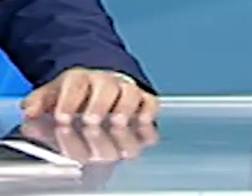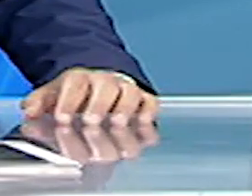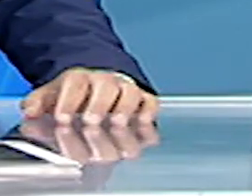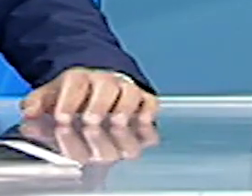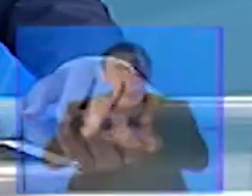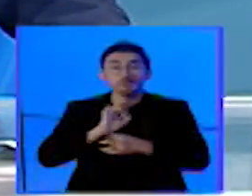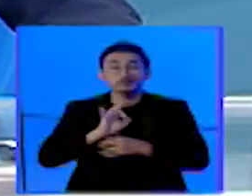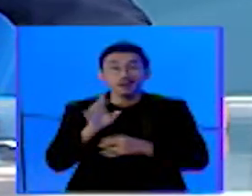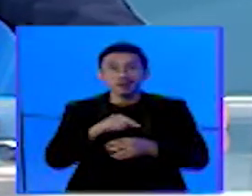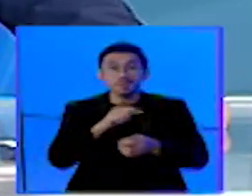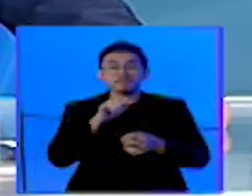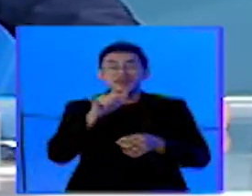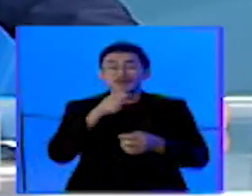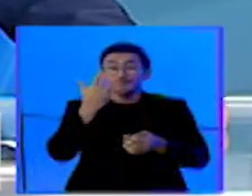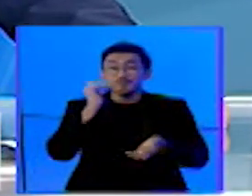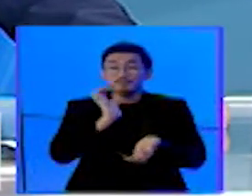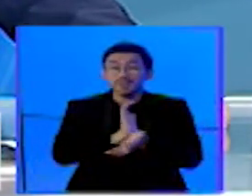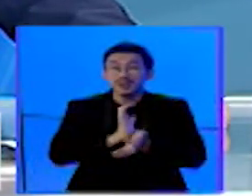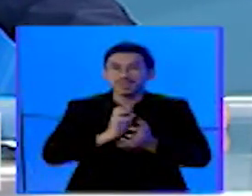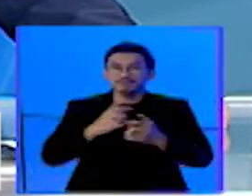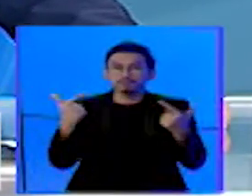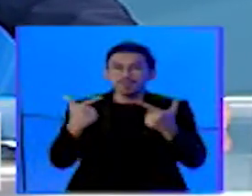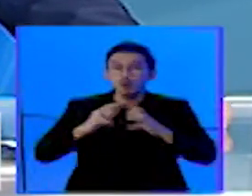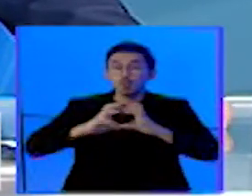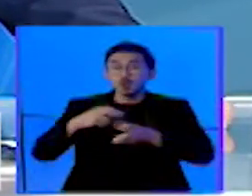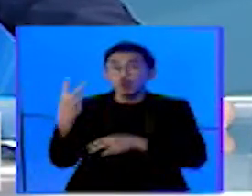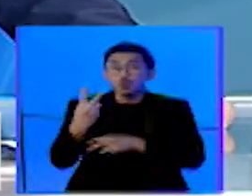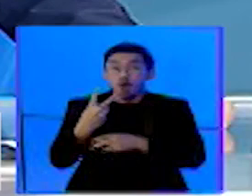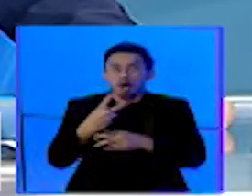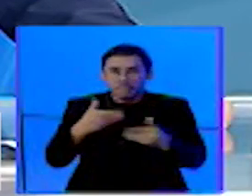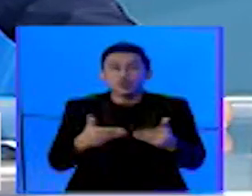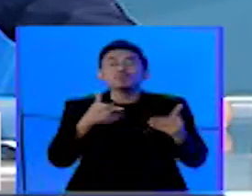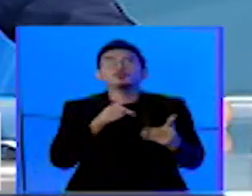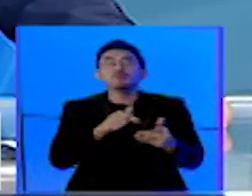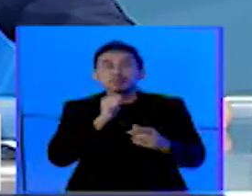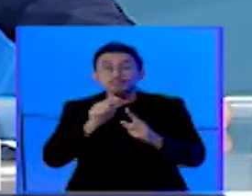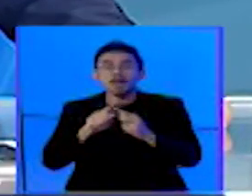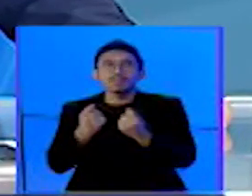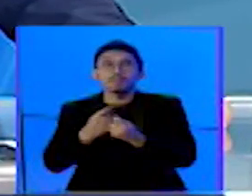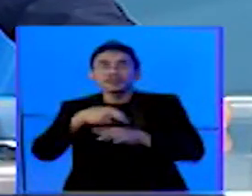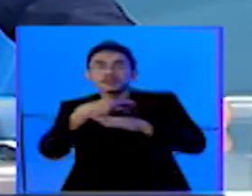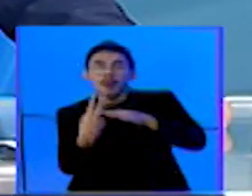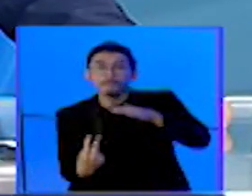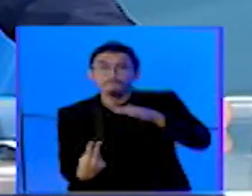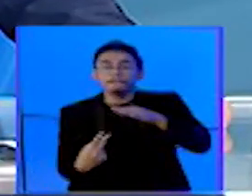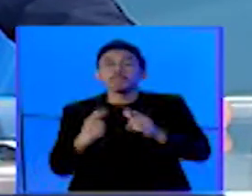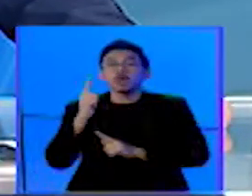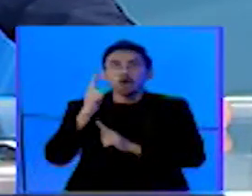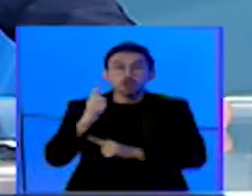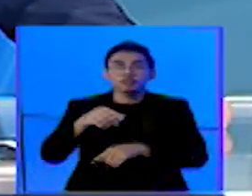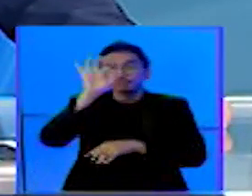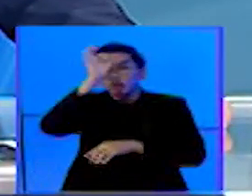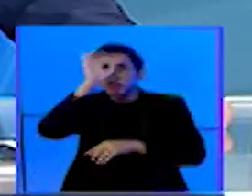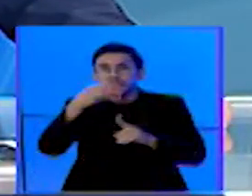Terima kasih Anda masih bersama kami. Pemirsa, bangkai pesawat sisa Perang Dunia Kedua ditemukan tim selam gabungan TNI, Polri, Basarnas, dan warga